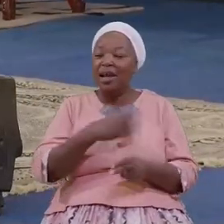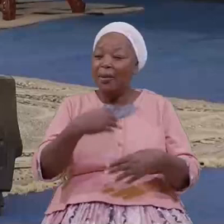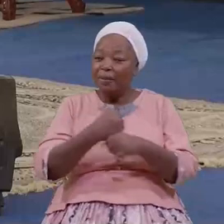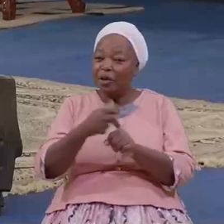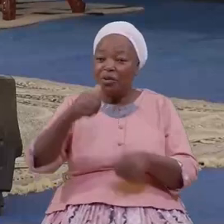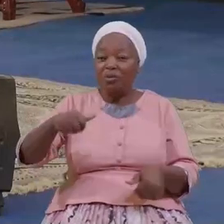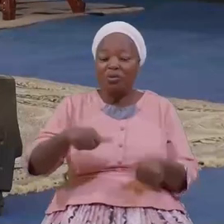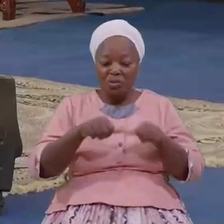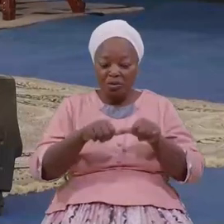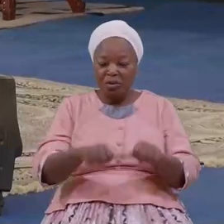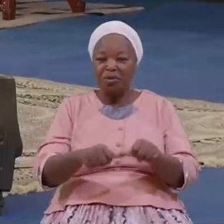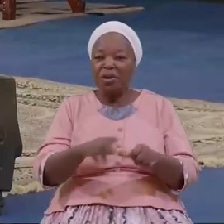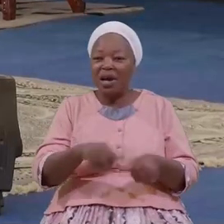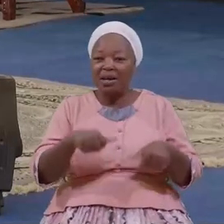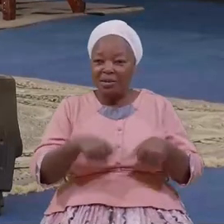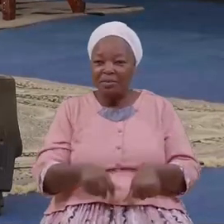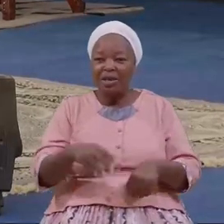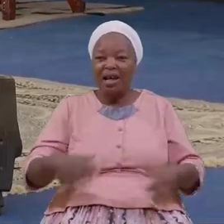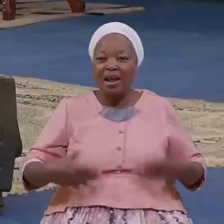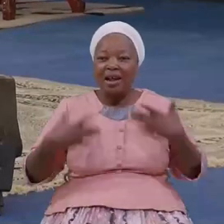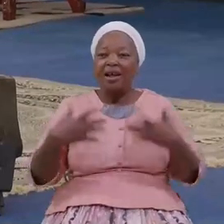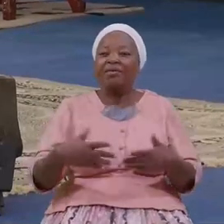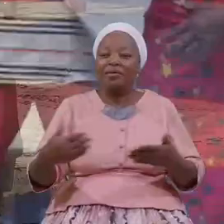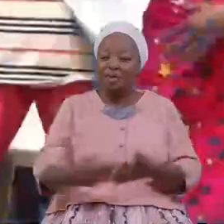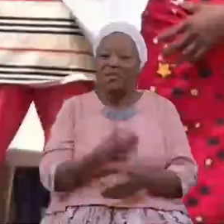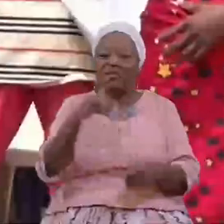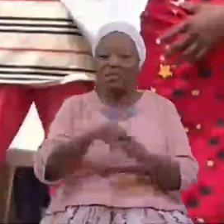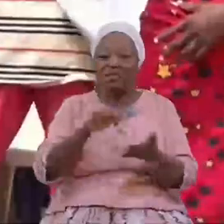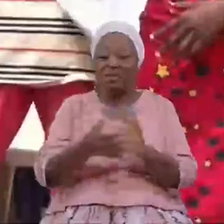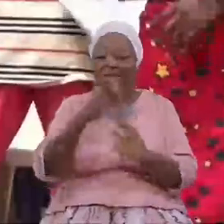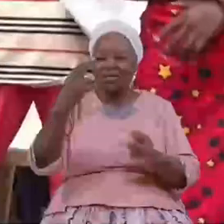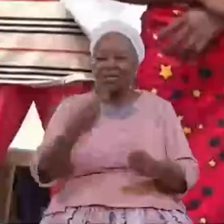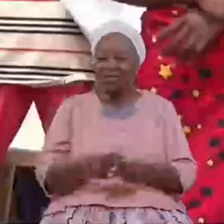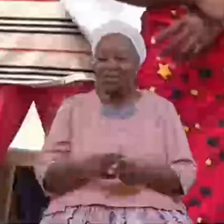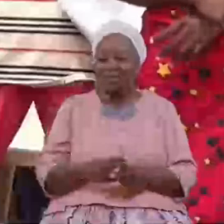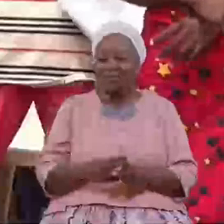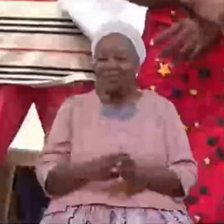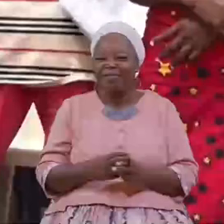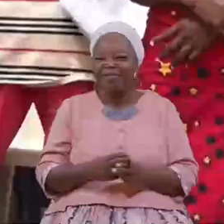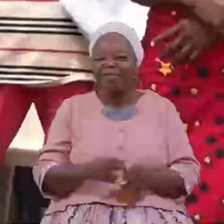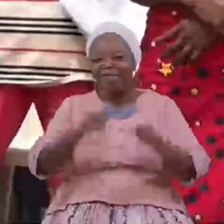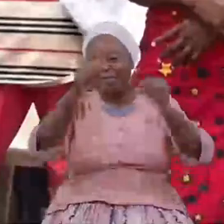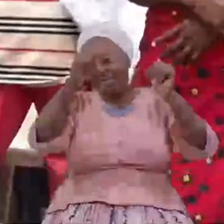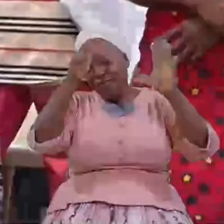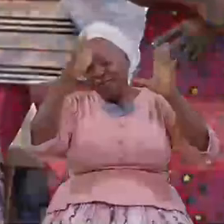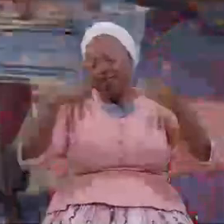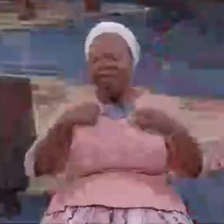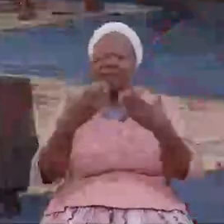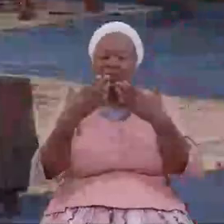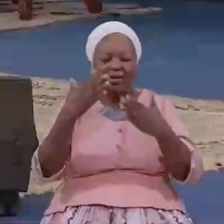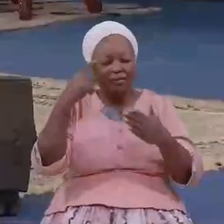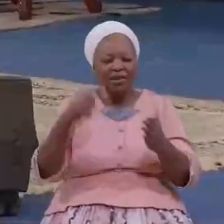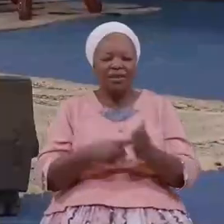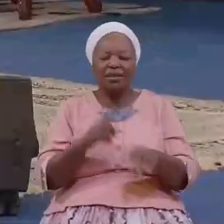fasse demeurer vivant, rafraîchi au nom de Jésus-Christ. Père, nous te remercions pour